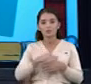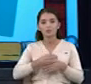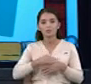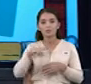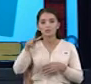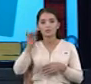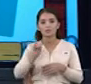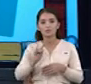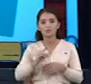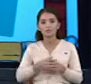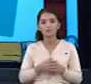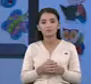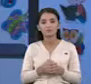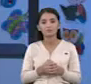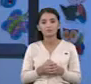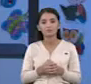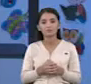Это пеналы.